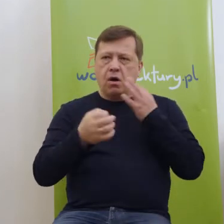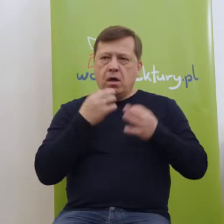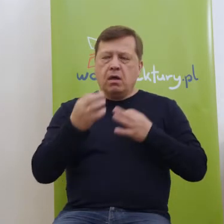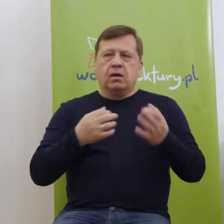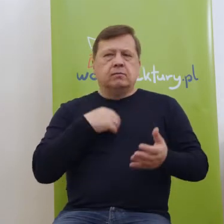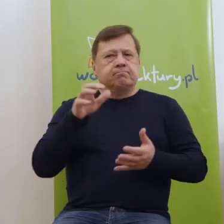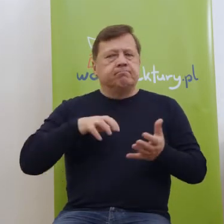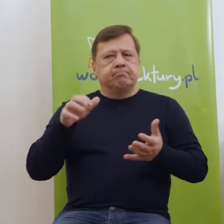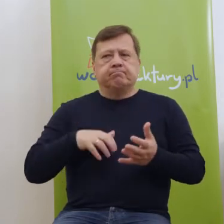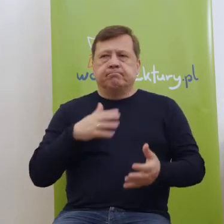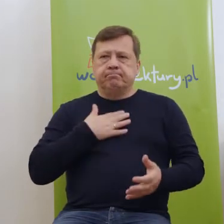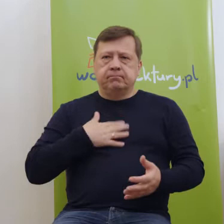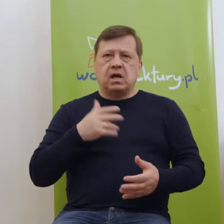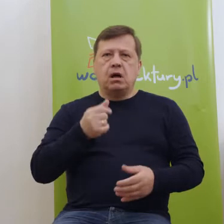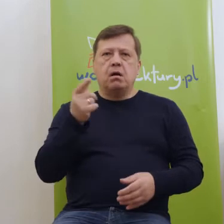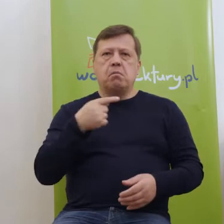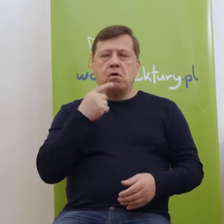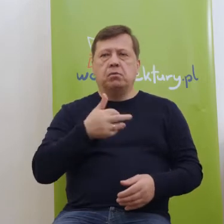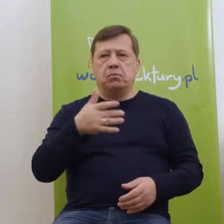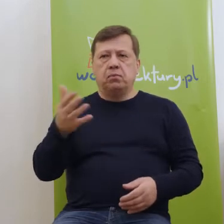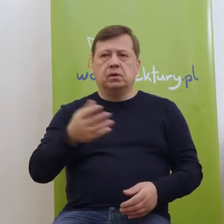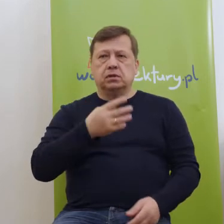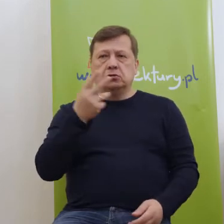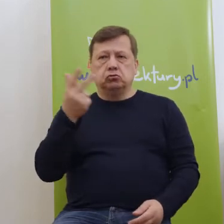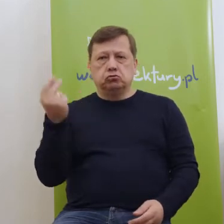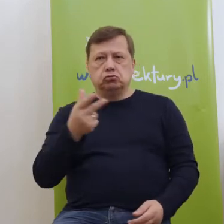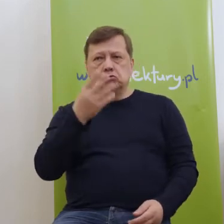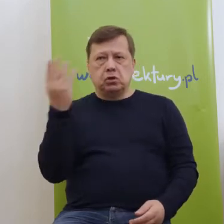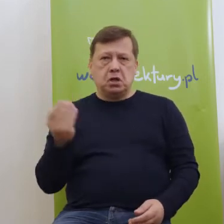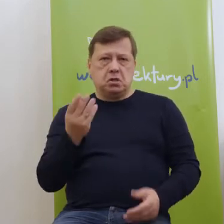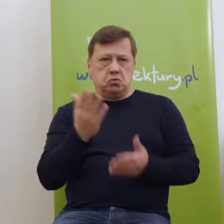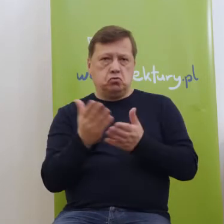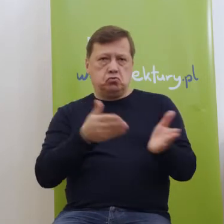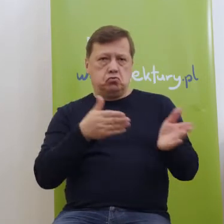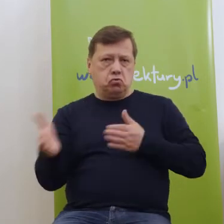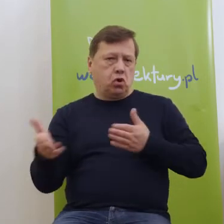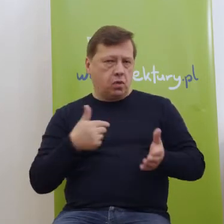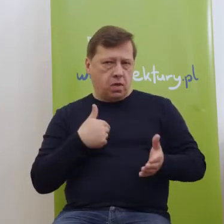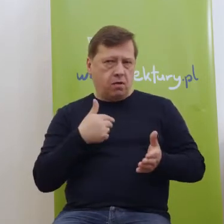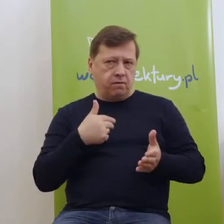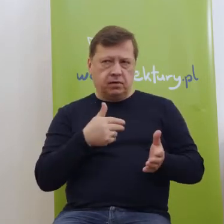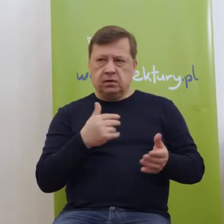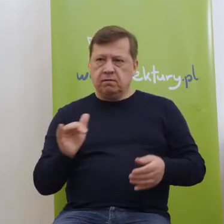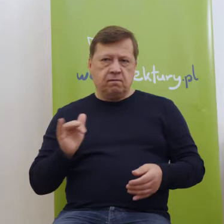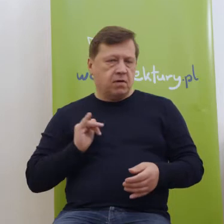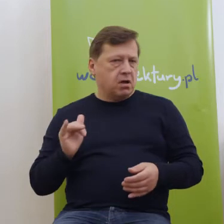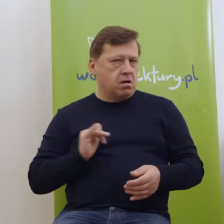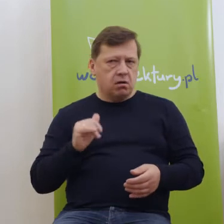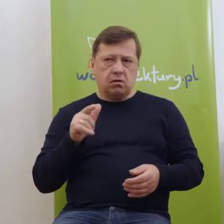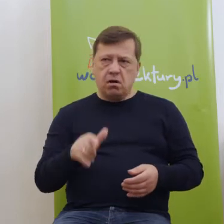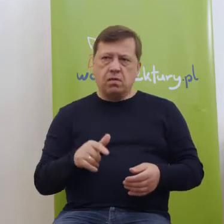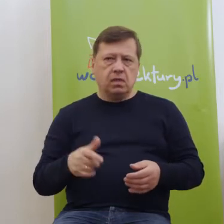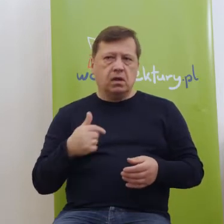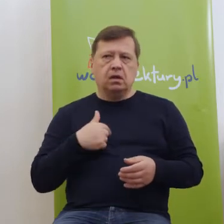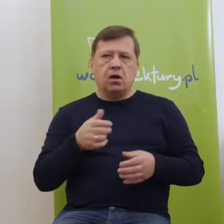prostu ma po 3-4 dniach załatwioną sprawę. To jest bardzo, bardzo wygodne i bardzo fajne. W ogóle bardzo lubię opowiadania